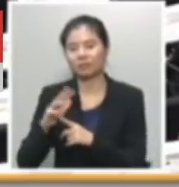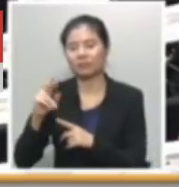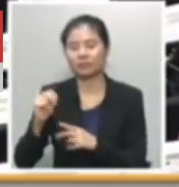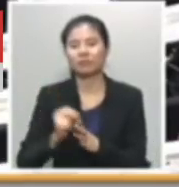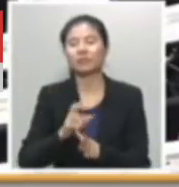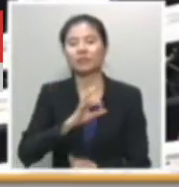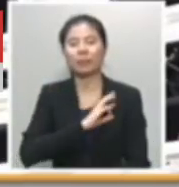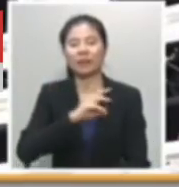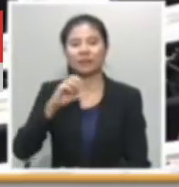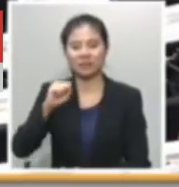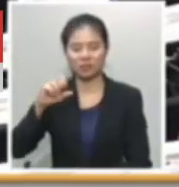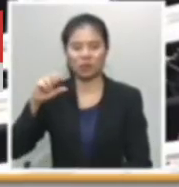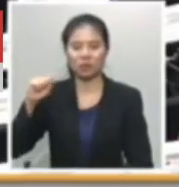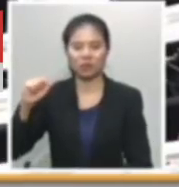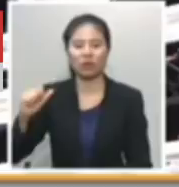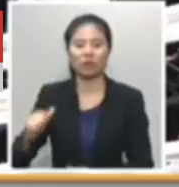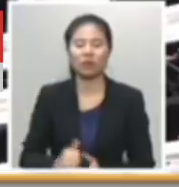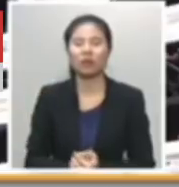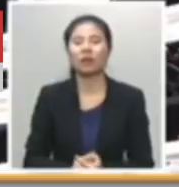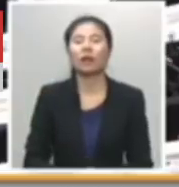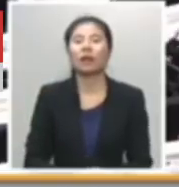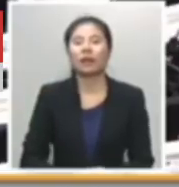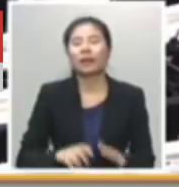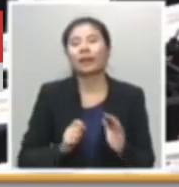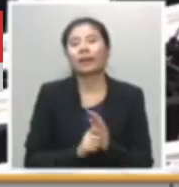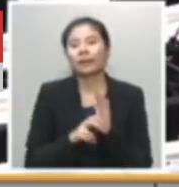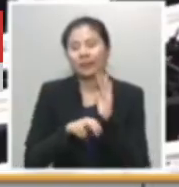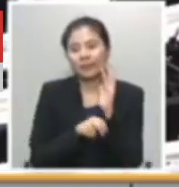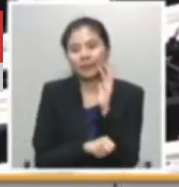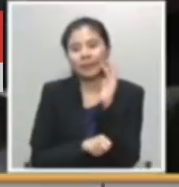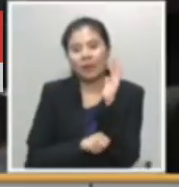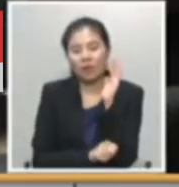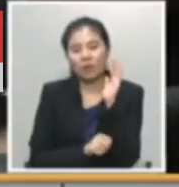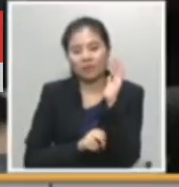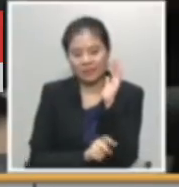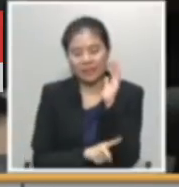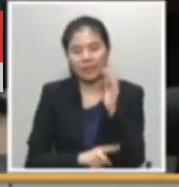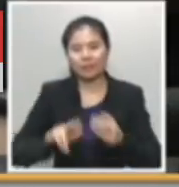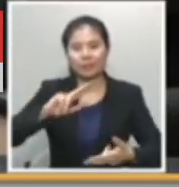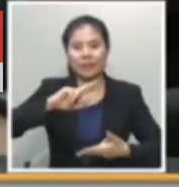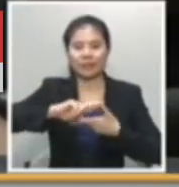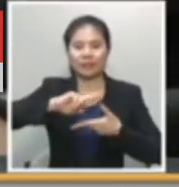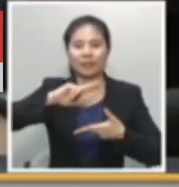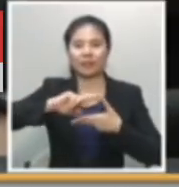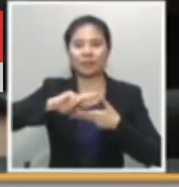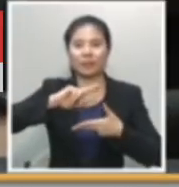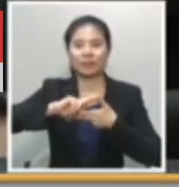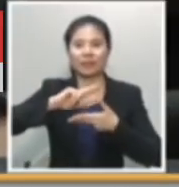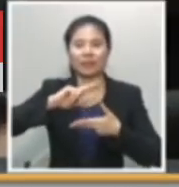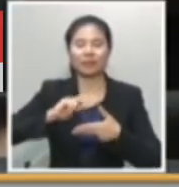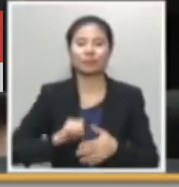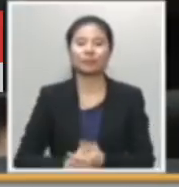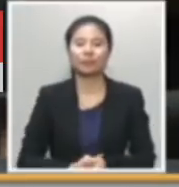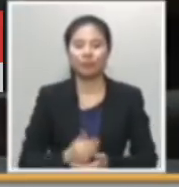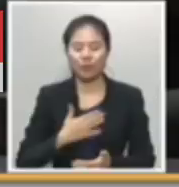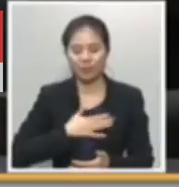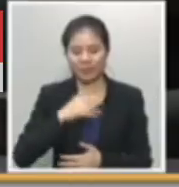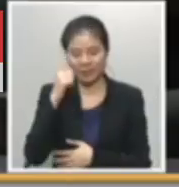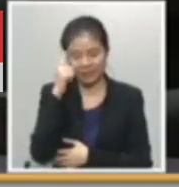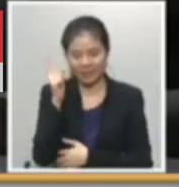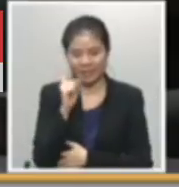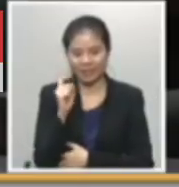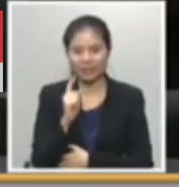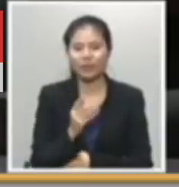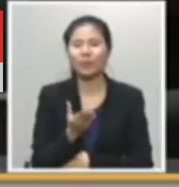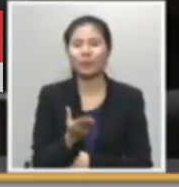าผู้แทนราษฎรจังหวัดนครศรีธรรมราชพรรคพลังประชารัฐผมว่าขอเรียนท่านสมาชิกท่าน